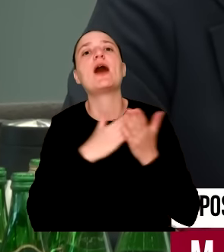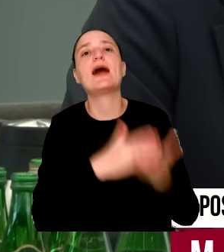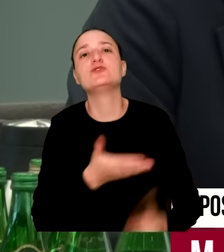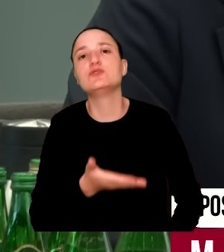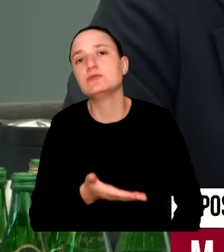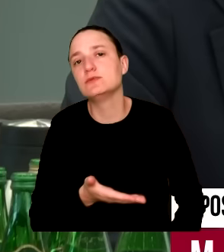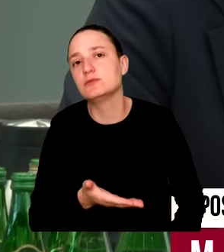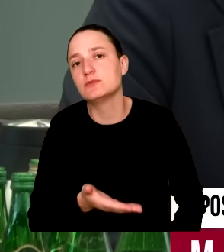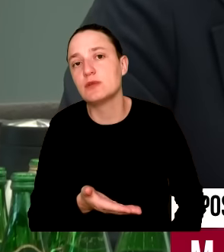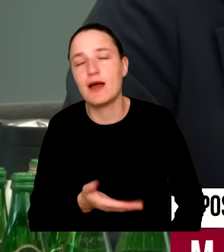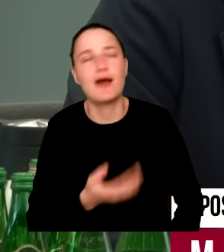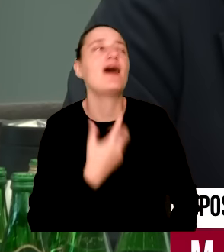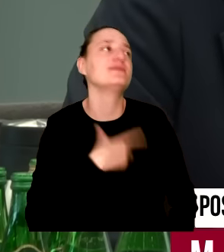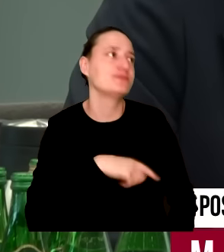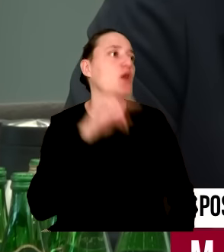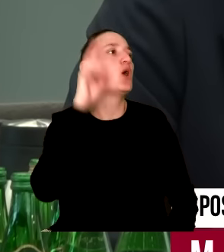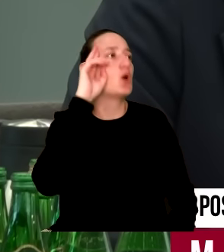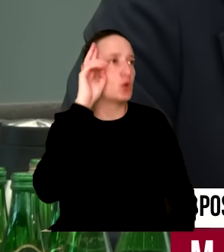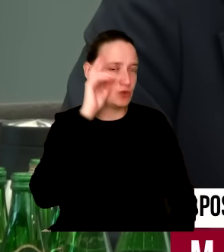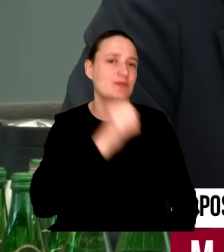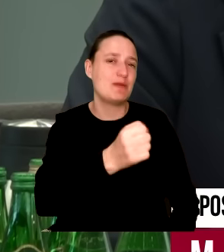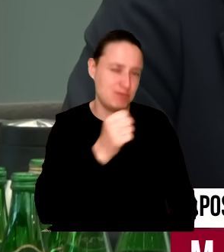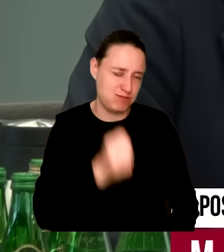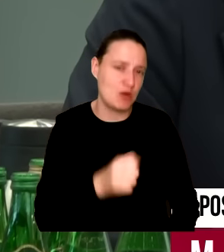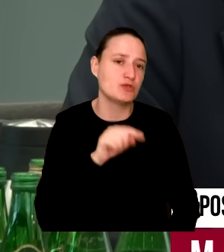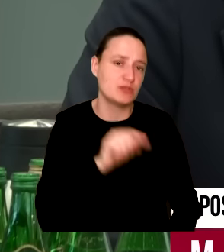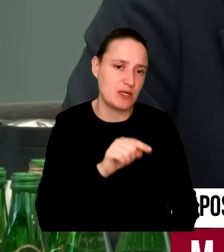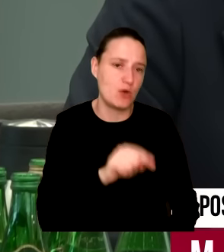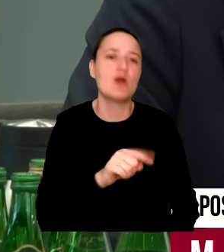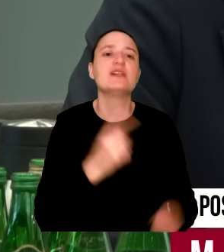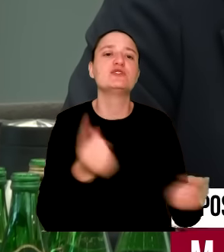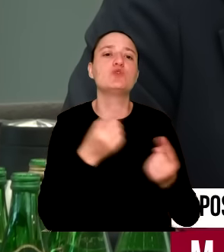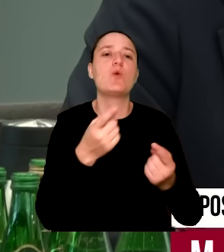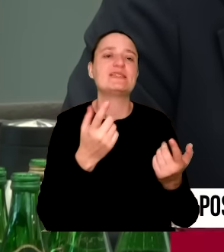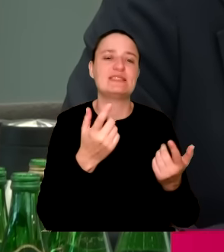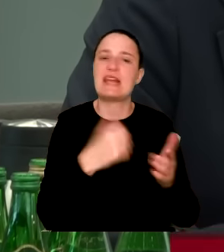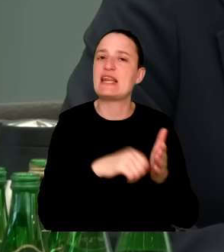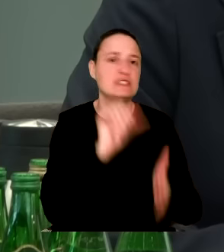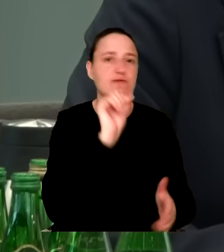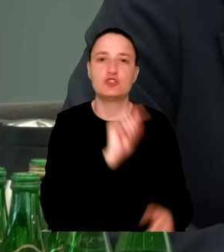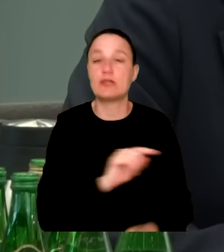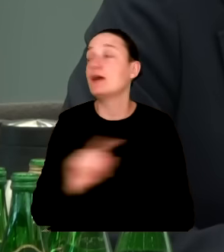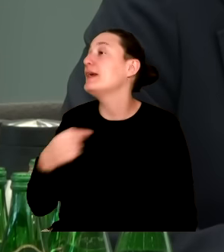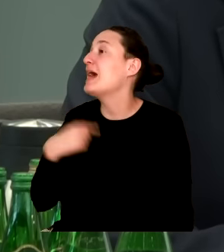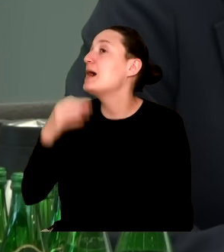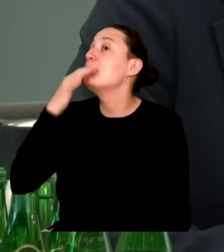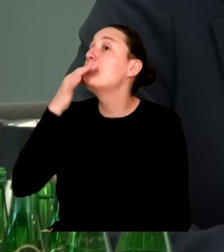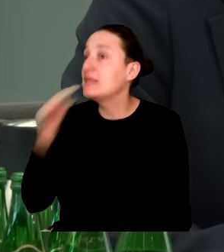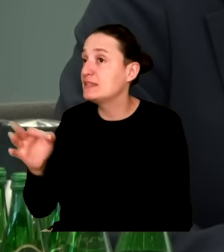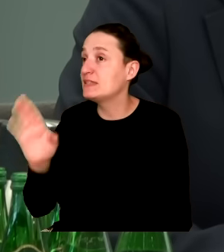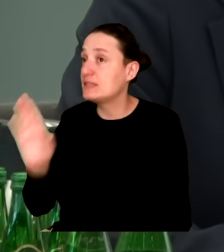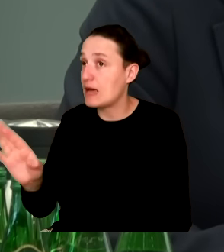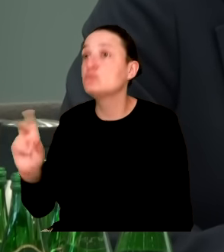pan poseł odnosi się do Stanów nadzwyczajnych ja Konsultowałem